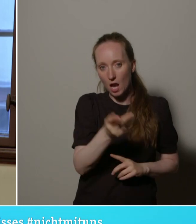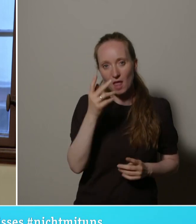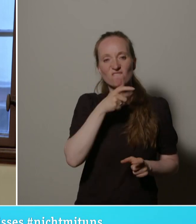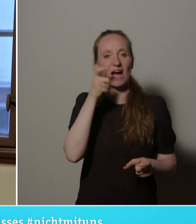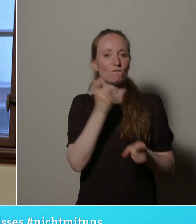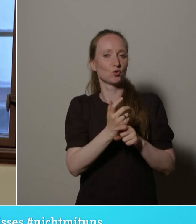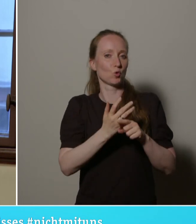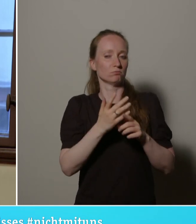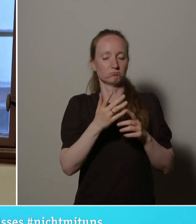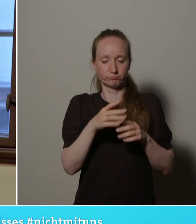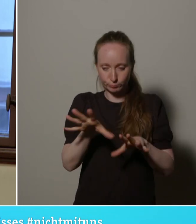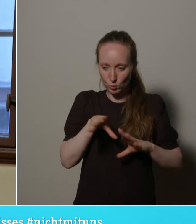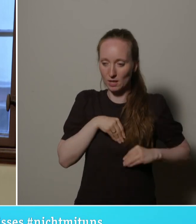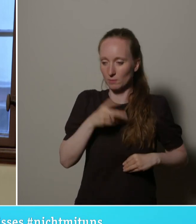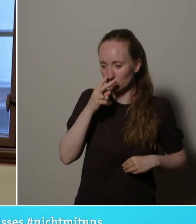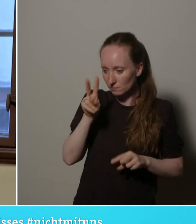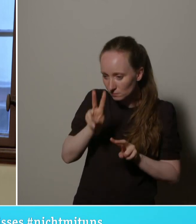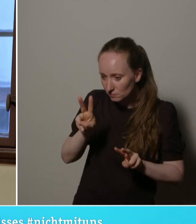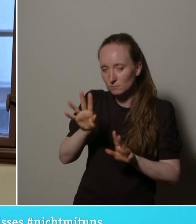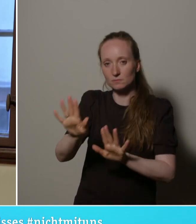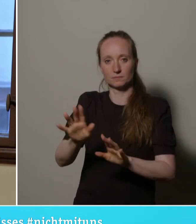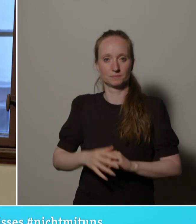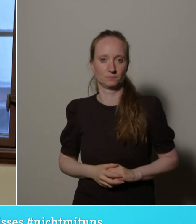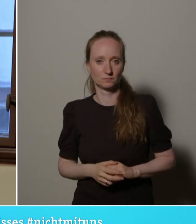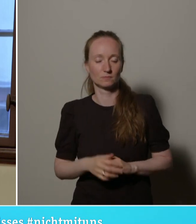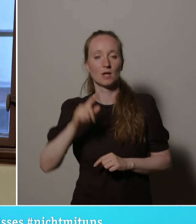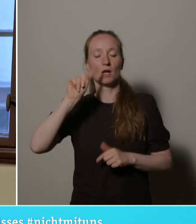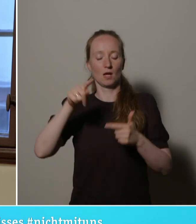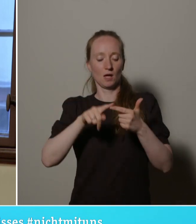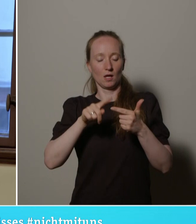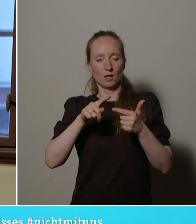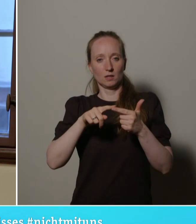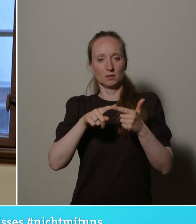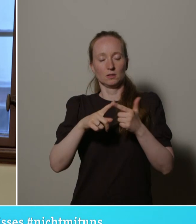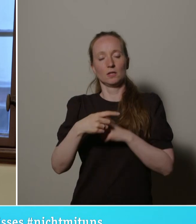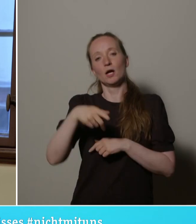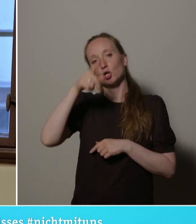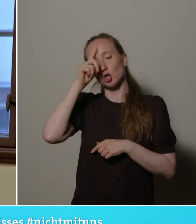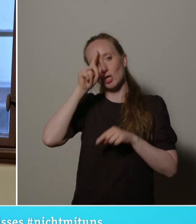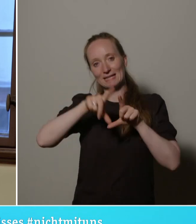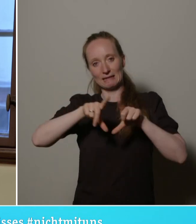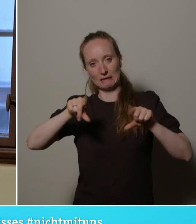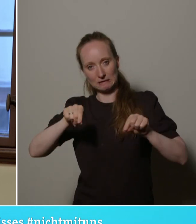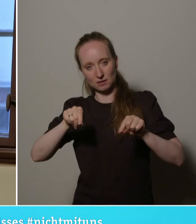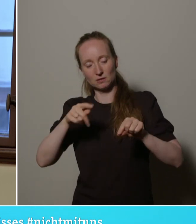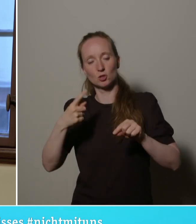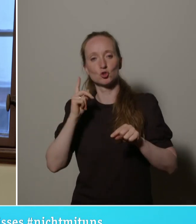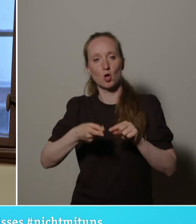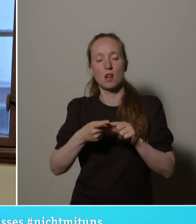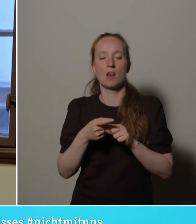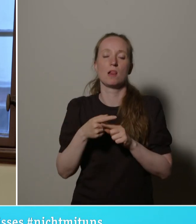Forderung mit der Unterstützung des Deutschlandtickets um 30 Euro. Da wird ja regelmäßig